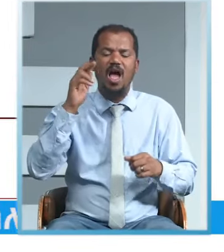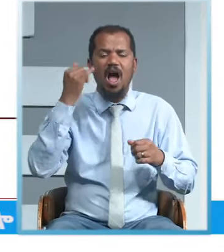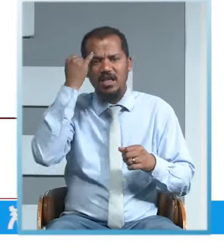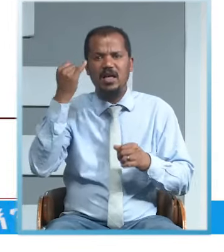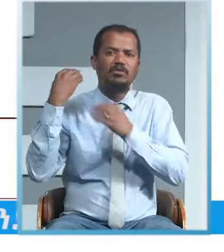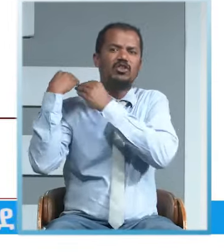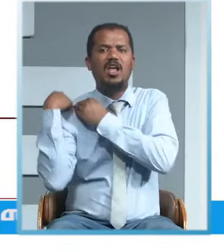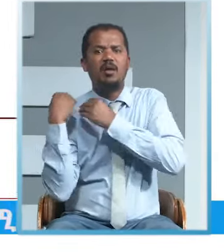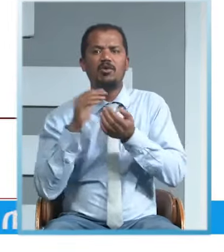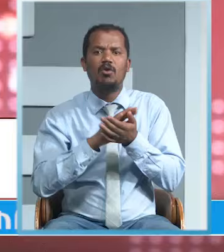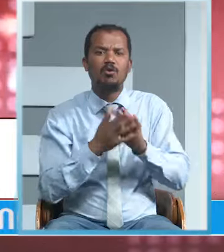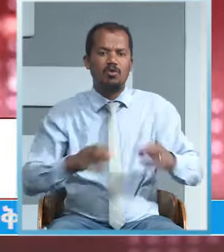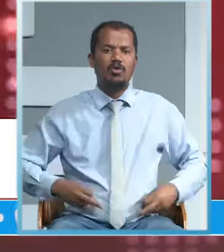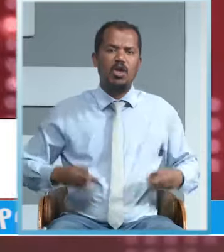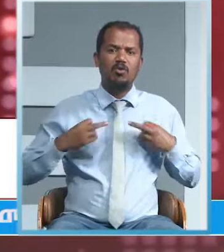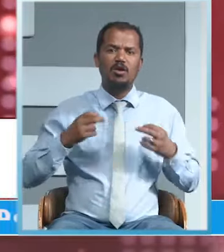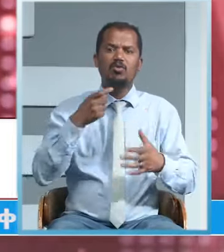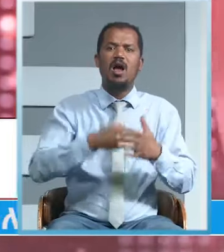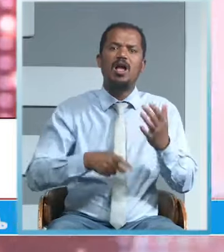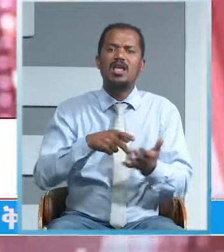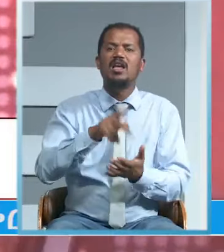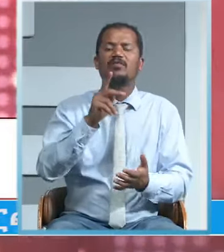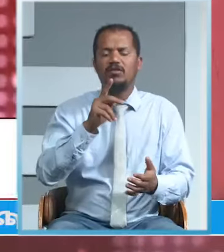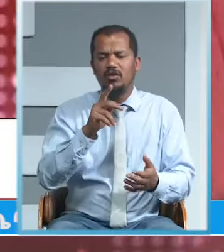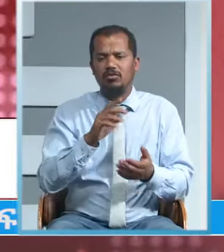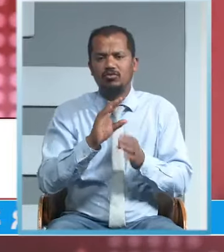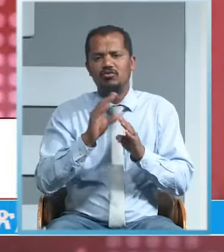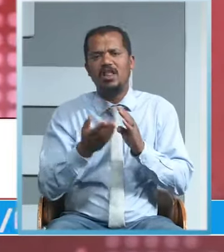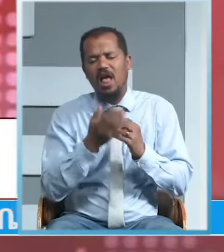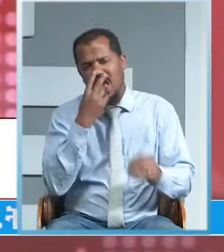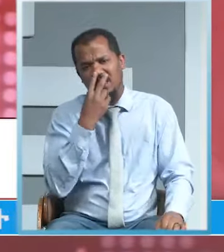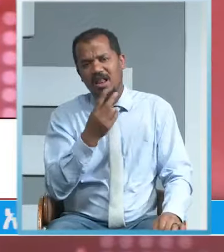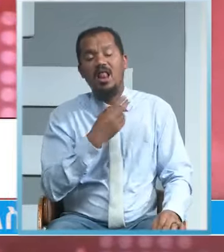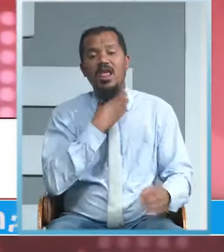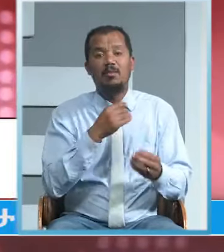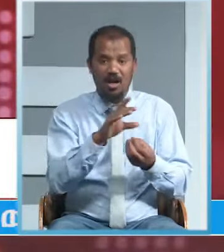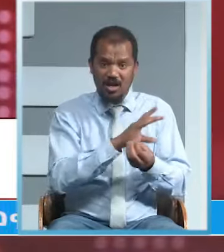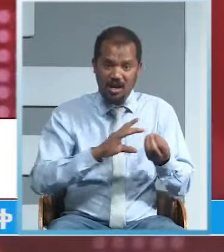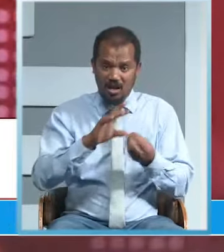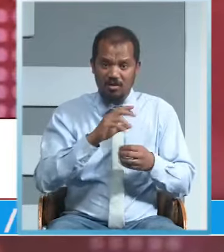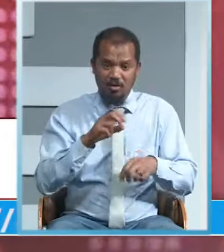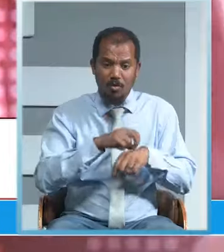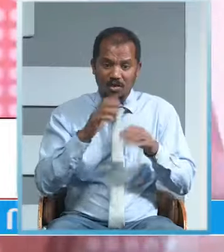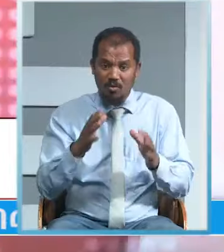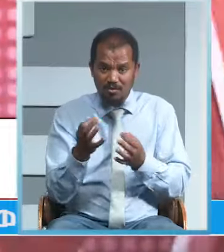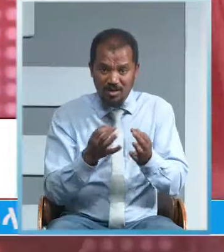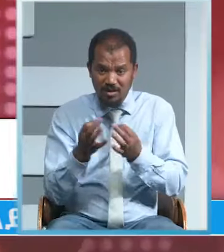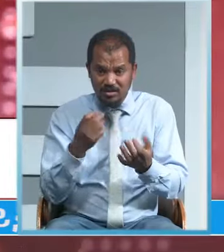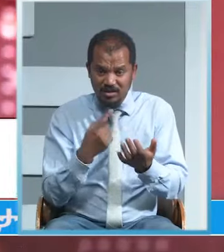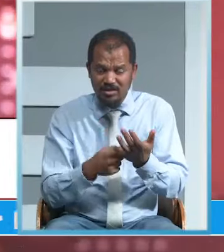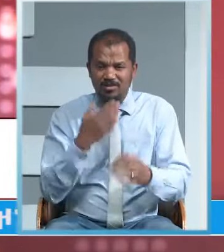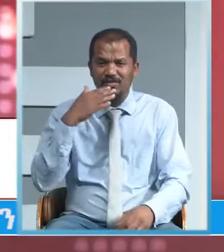ሆነው የህይወት ዋጋ የከፈሉበትን ሁኔታ አስተናግደናል ያለው የአማራ ክልል ወቅታዊ መግለጫ፣ ይህ